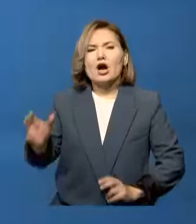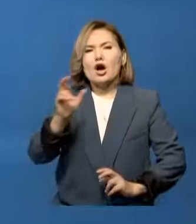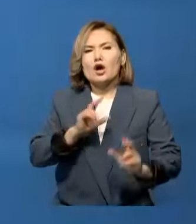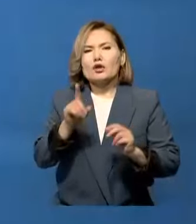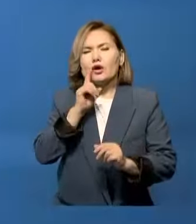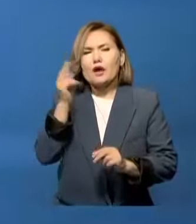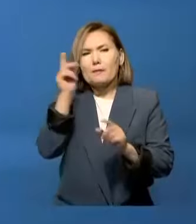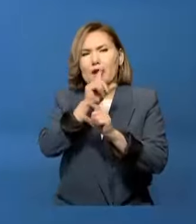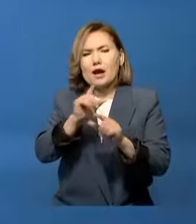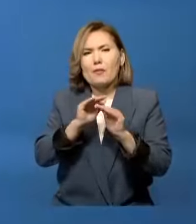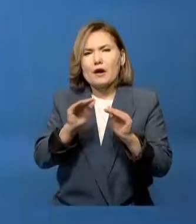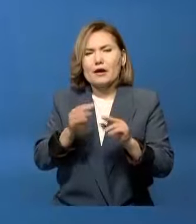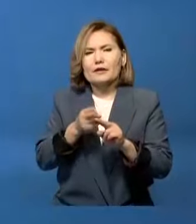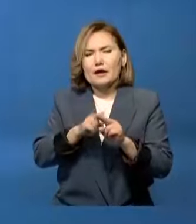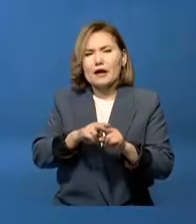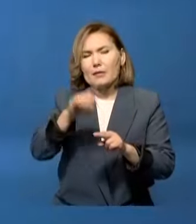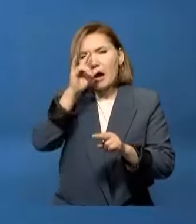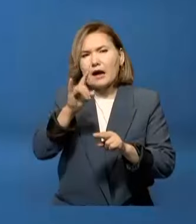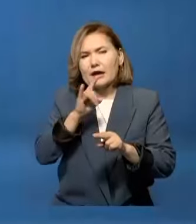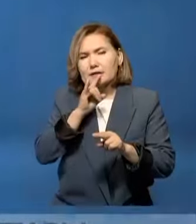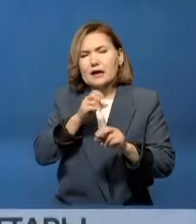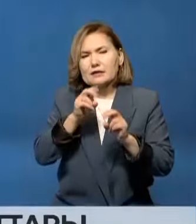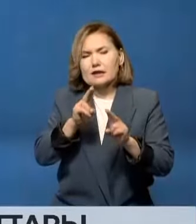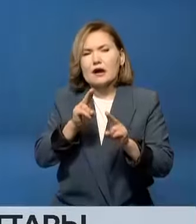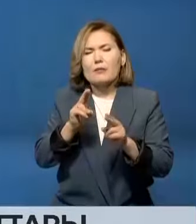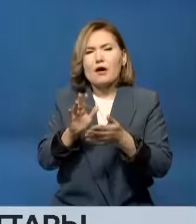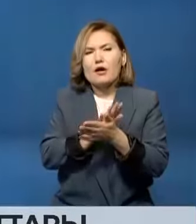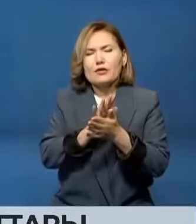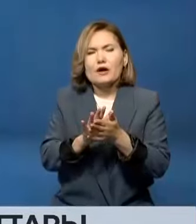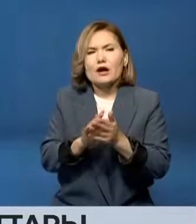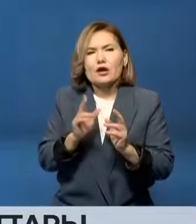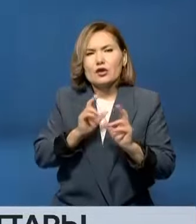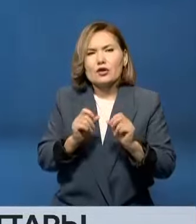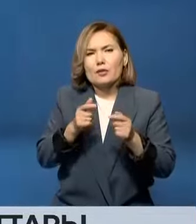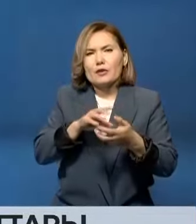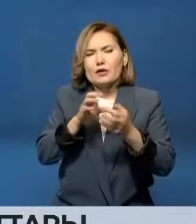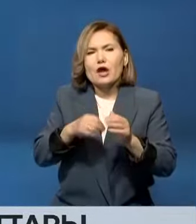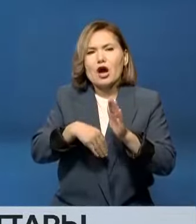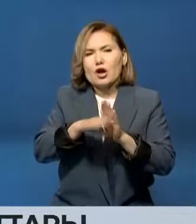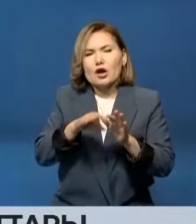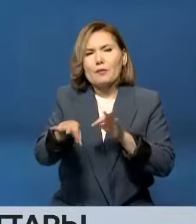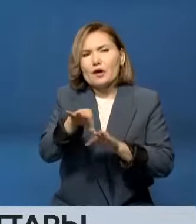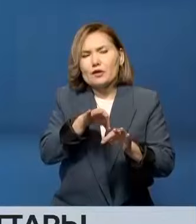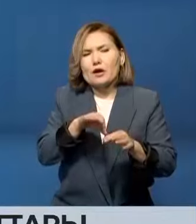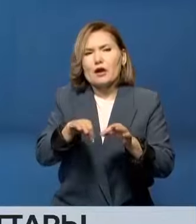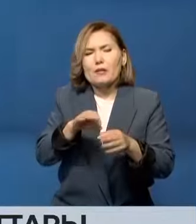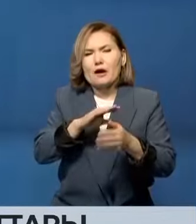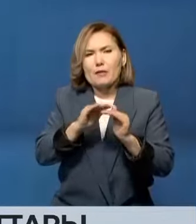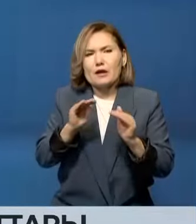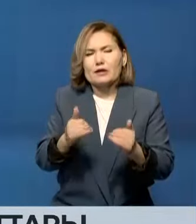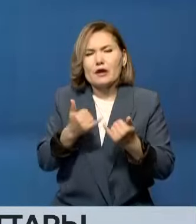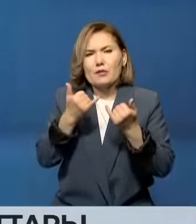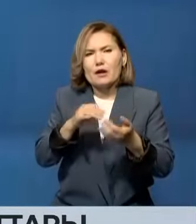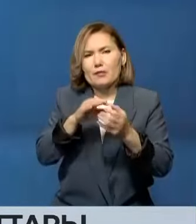Студенттер мен мектеп оқушылары ел үміті білім гранттарына ие болды. Қомақты қаржылай жүлде үздік әлеуметтік жобалар жасаған балғындарға